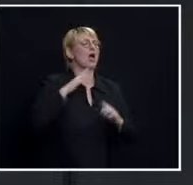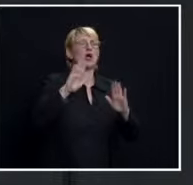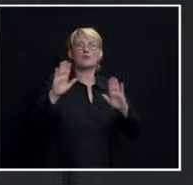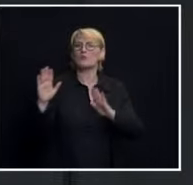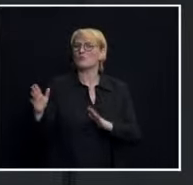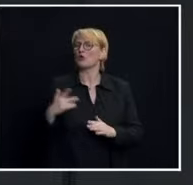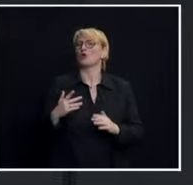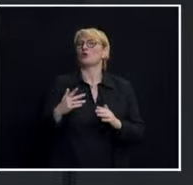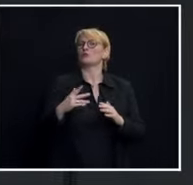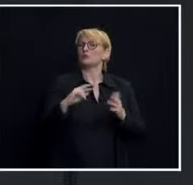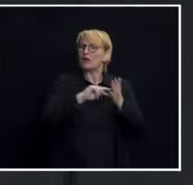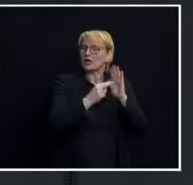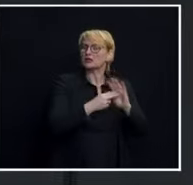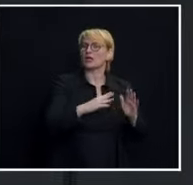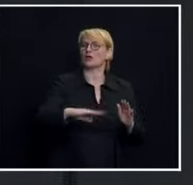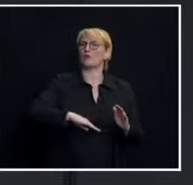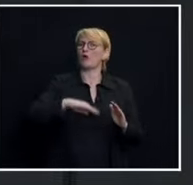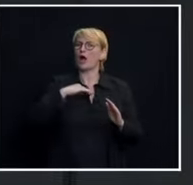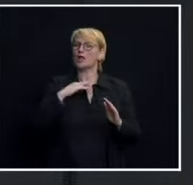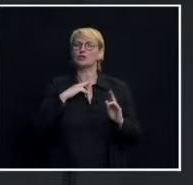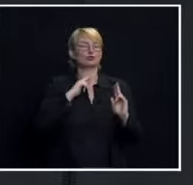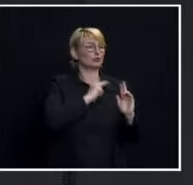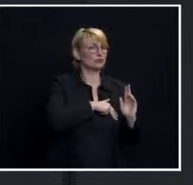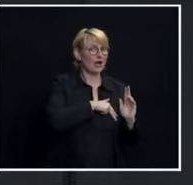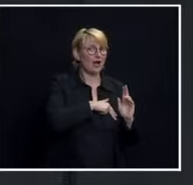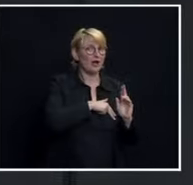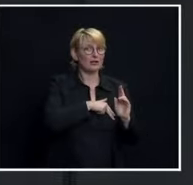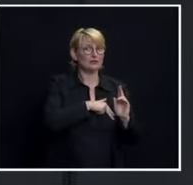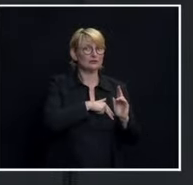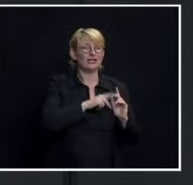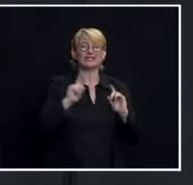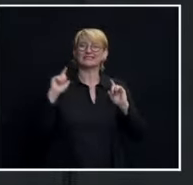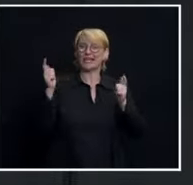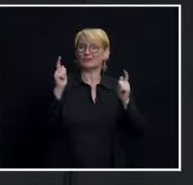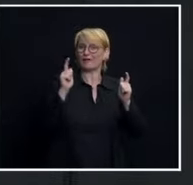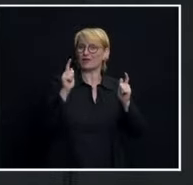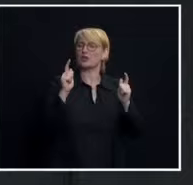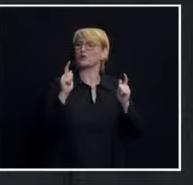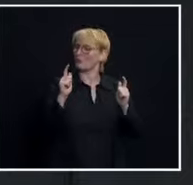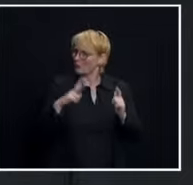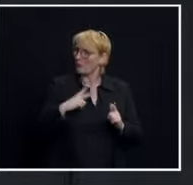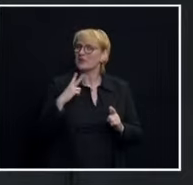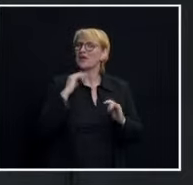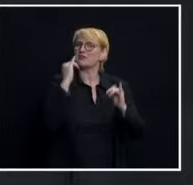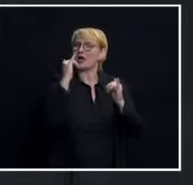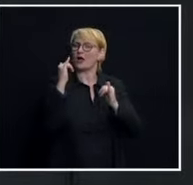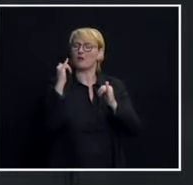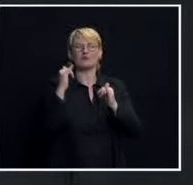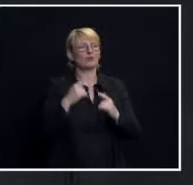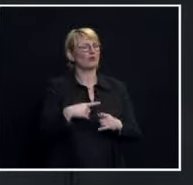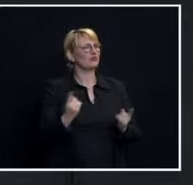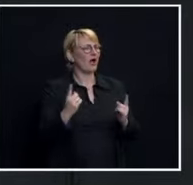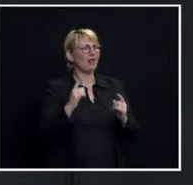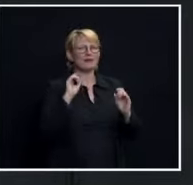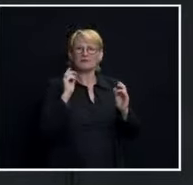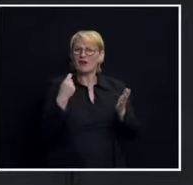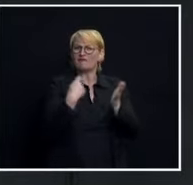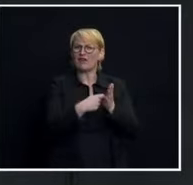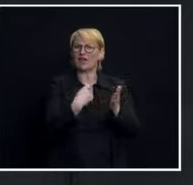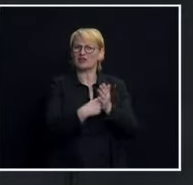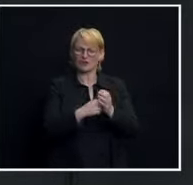und auch moralisch, sozial, zivilisatorisch und für viele schienen die hart errungenen